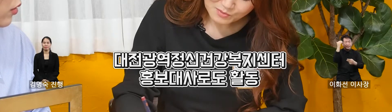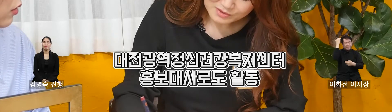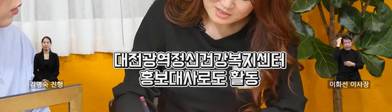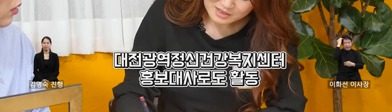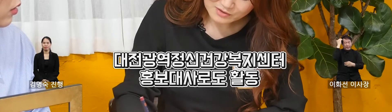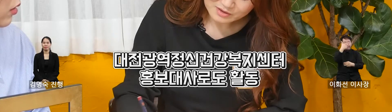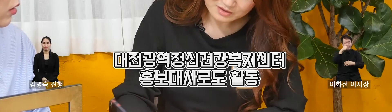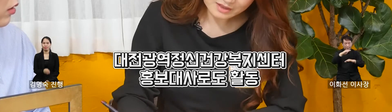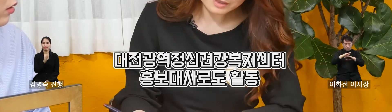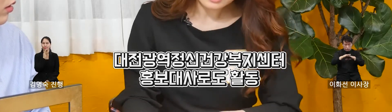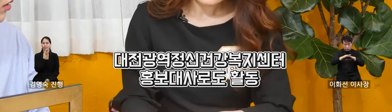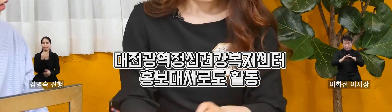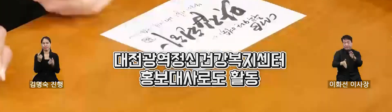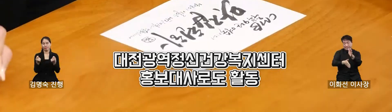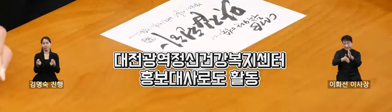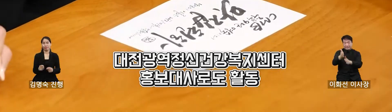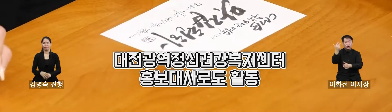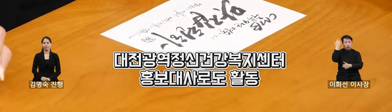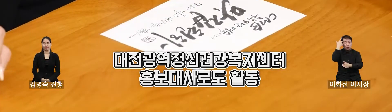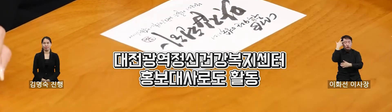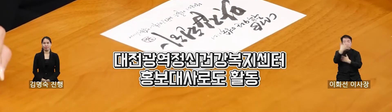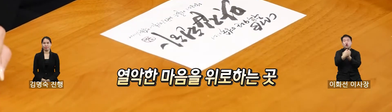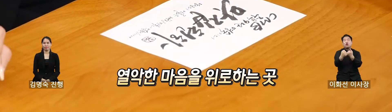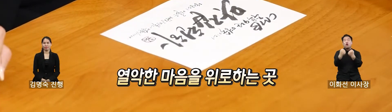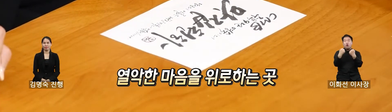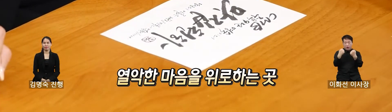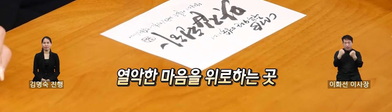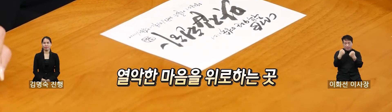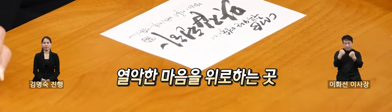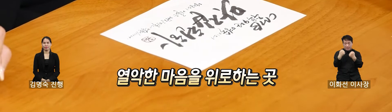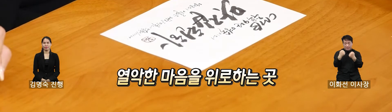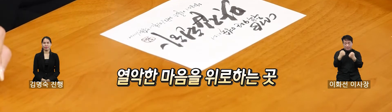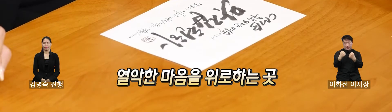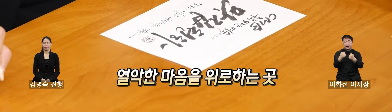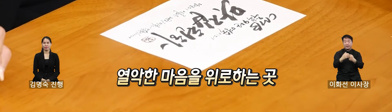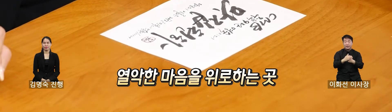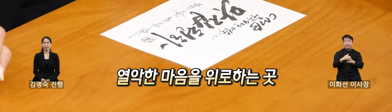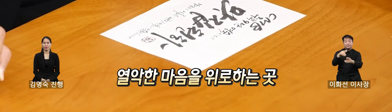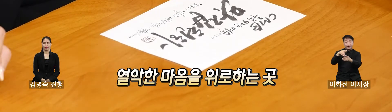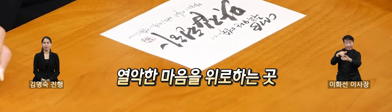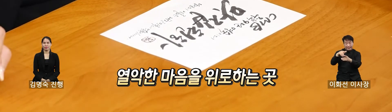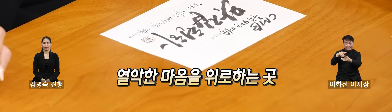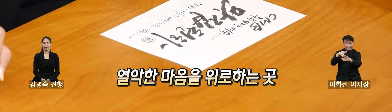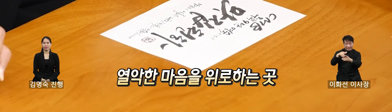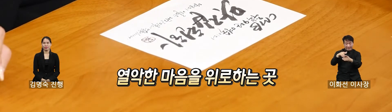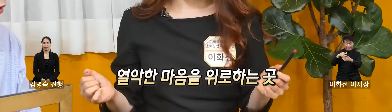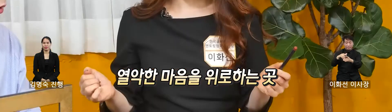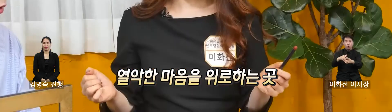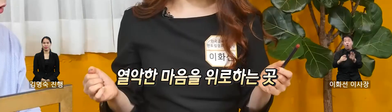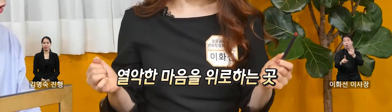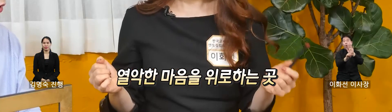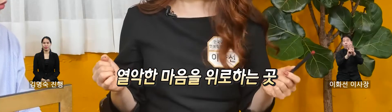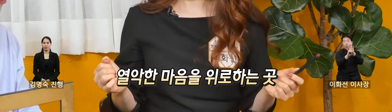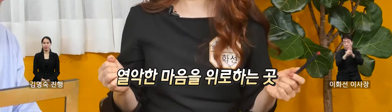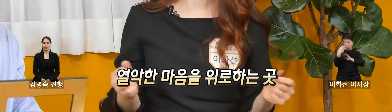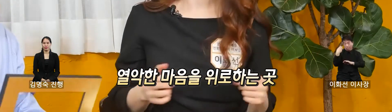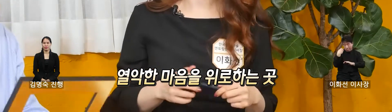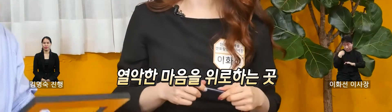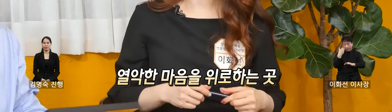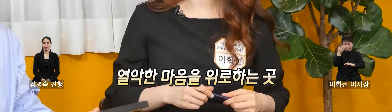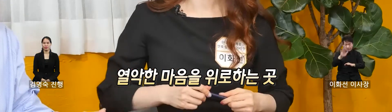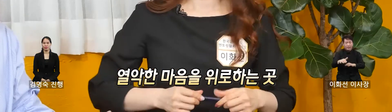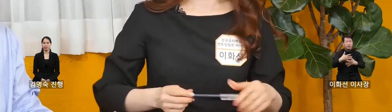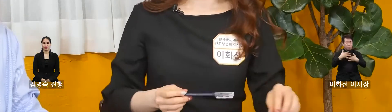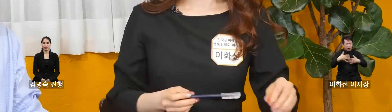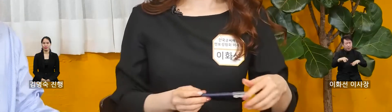대전광역정신건강복지센터에서 홍보대사를 하고 있는데 이 두 기관이 다 그 열악한 환경이나 열악한 마음들을 위로하는